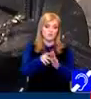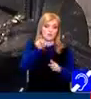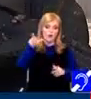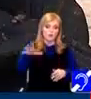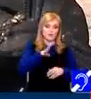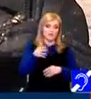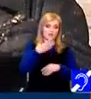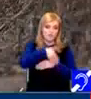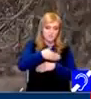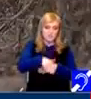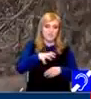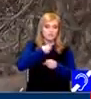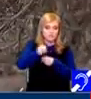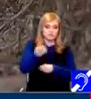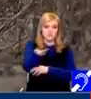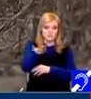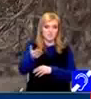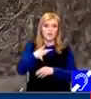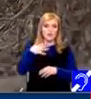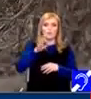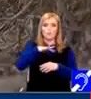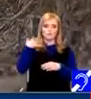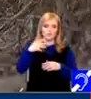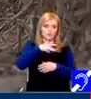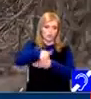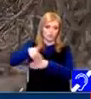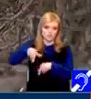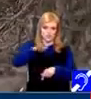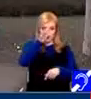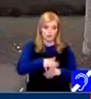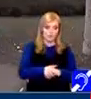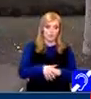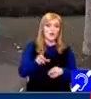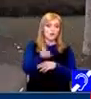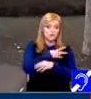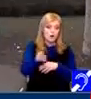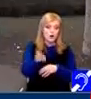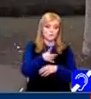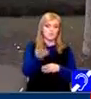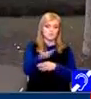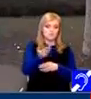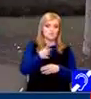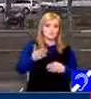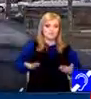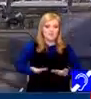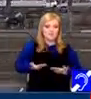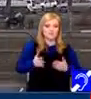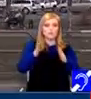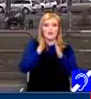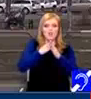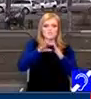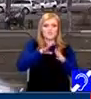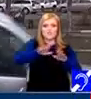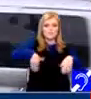inculpații l-au recrutat și l-au forțat să cerșească în mai multe intersecții din centrul Chișinăului. Noaptea, cerșetorul era adăpostit într-o clădire părăsită